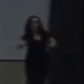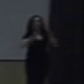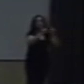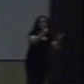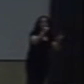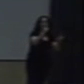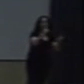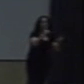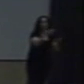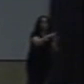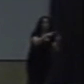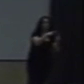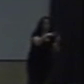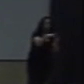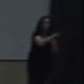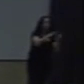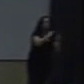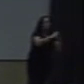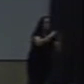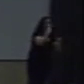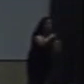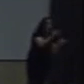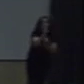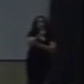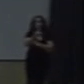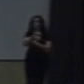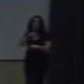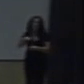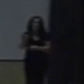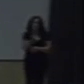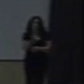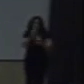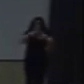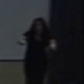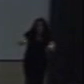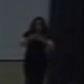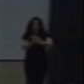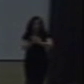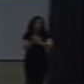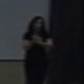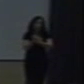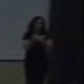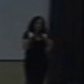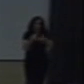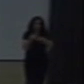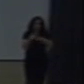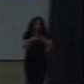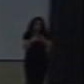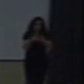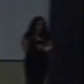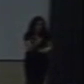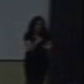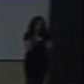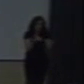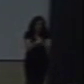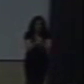és cert és que quan m'he anat posant en aquest tema de la responsabilitat social i veus que és més enllà, o sigui, amb